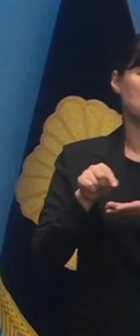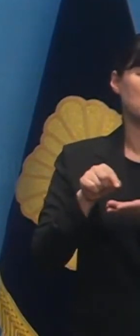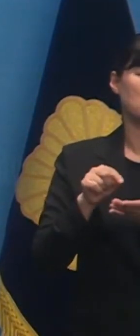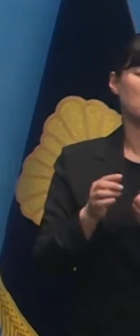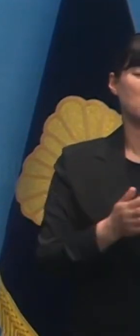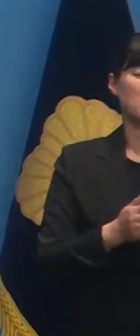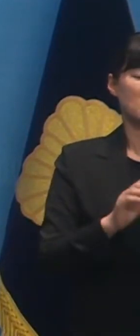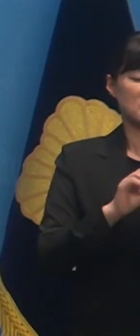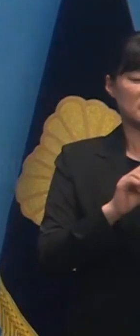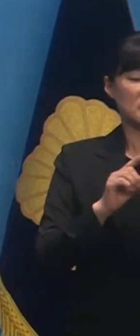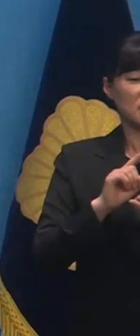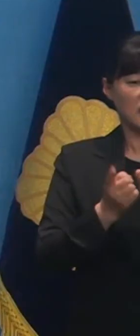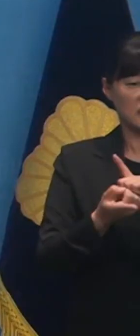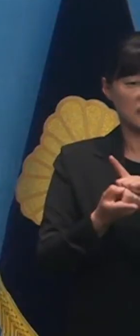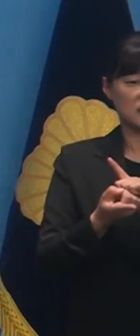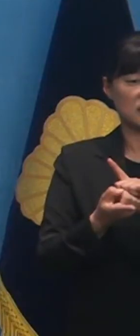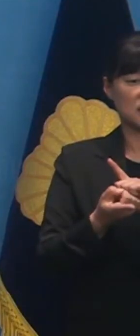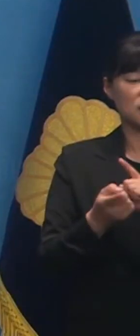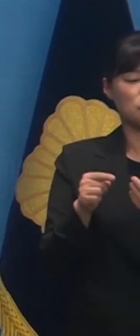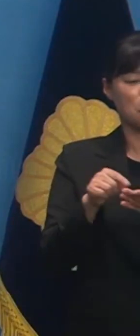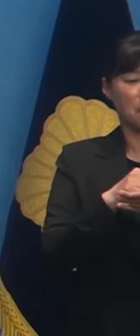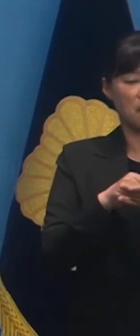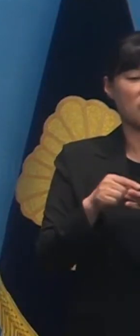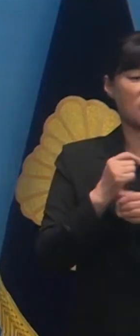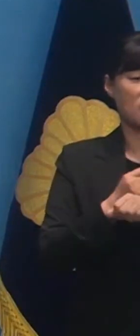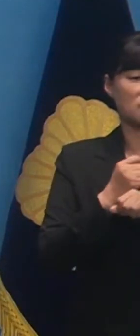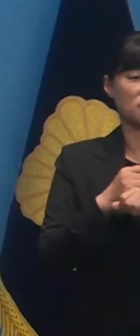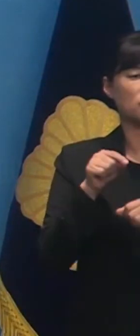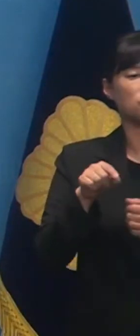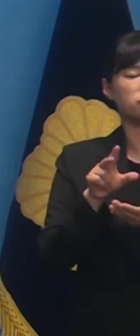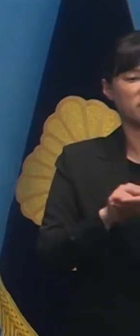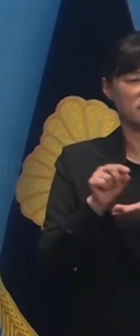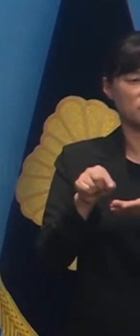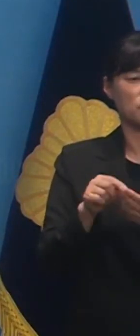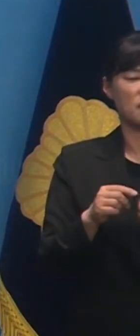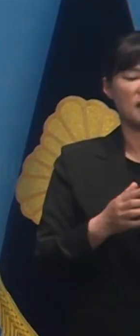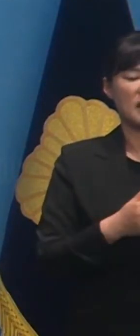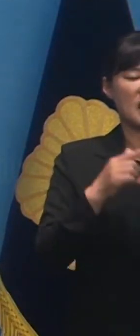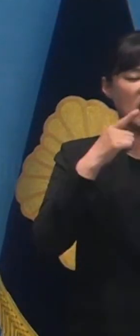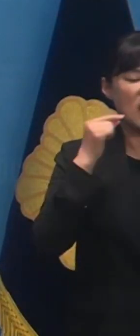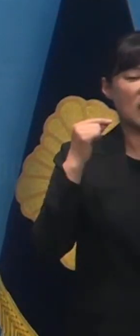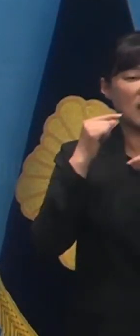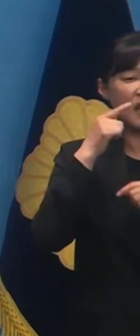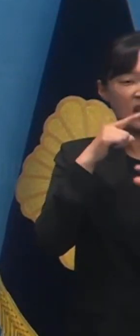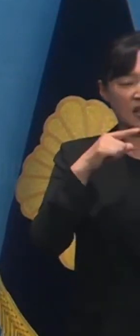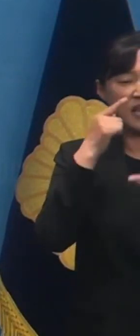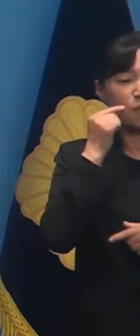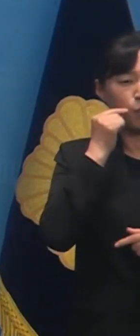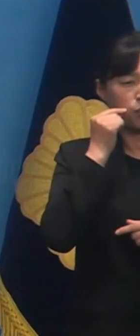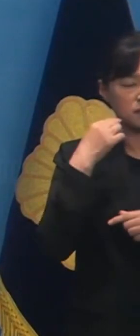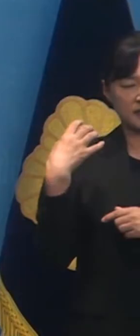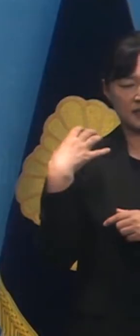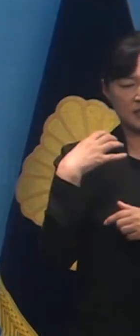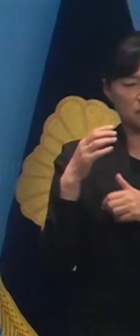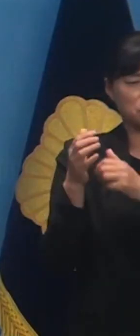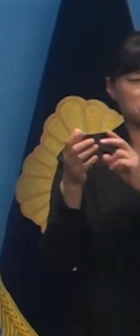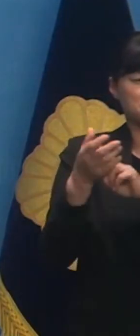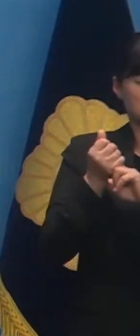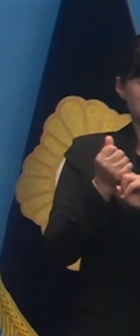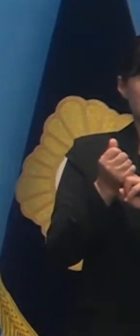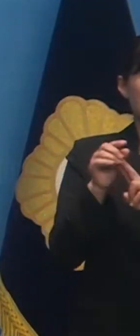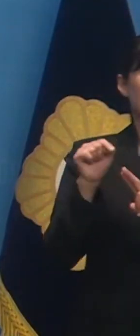변제안으로 피해자의 권리를 철저히 무시했고 일본의 책임을 은폐하는 데 앞장섰습니다.